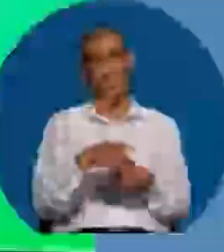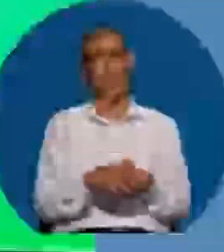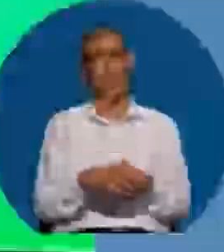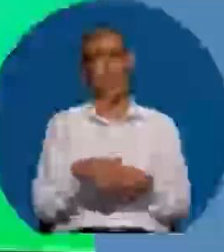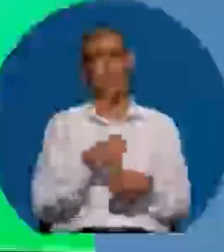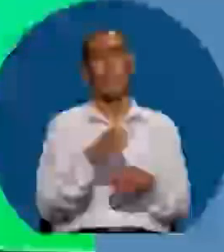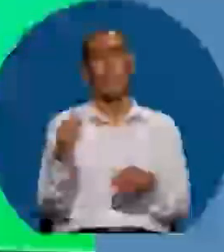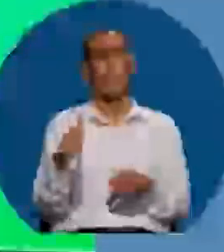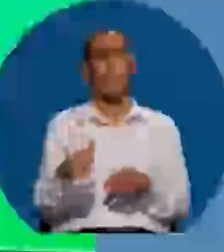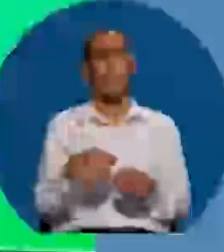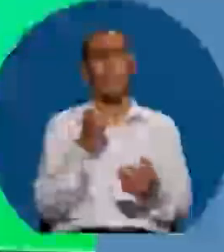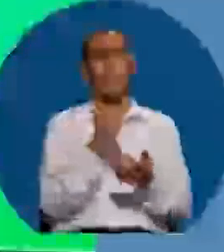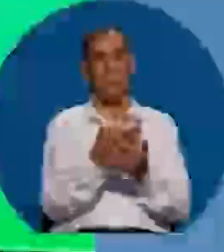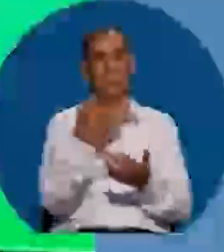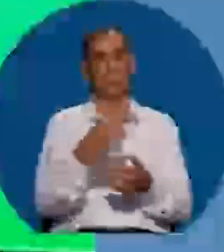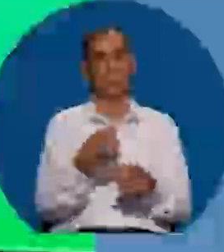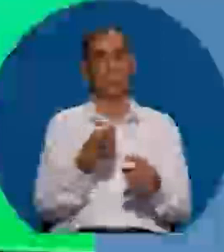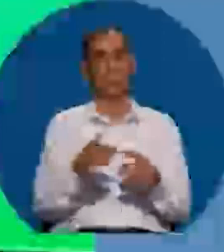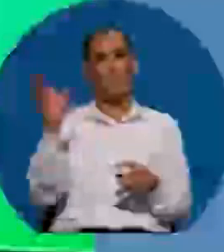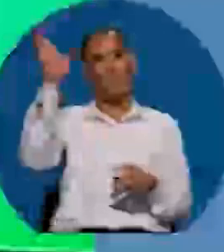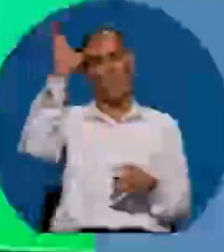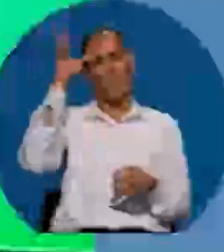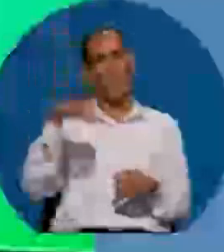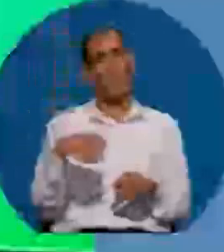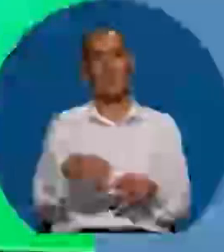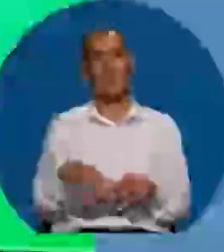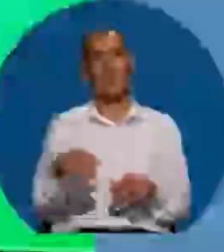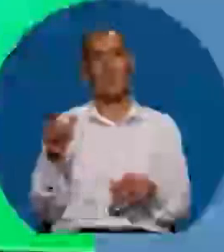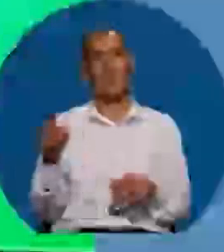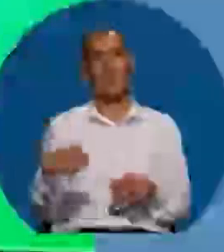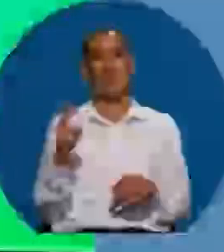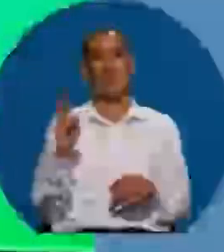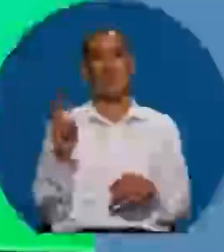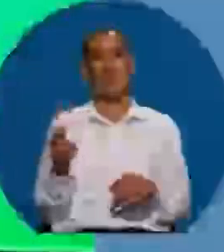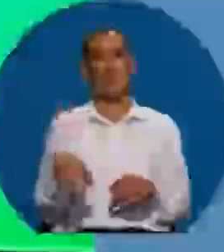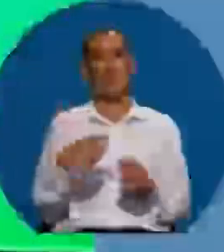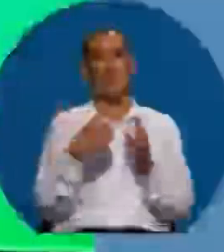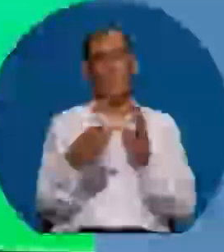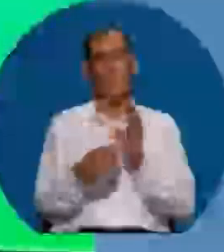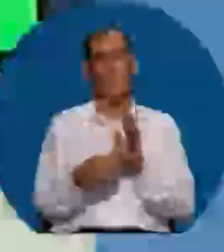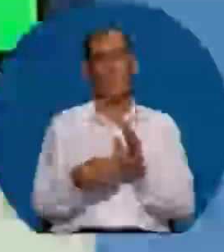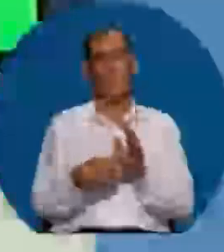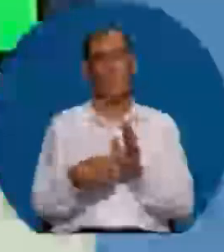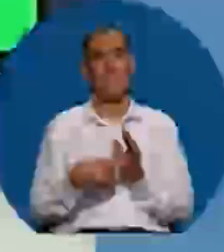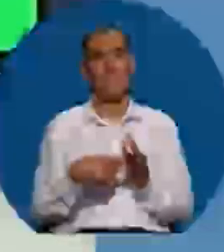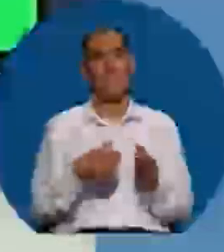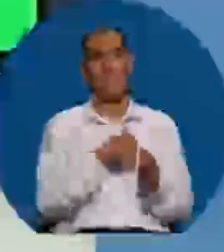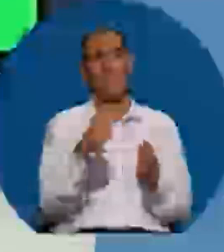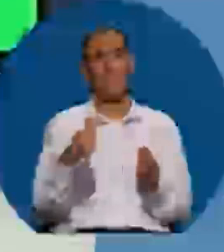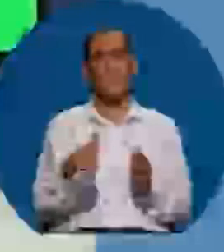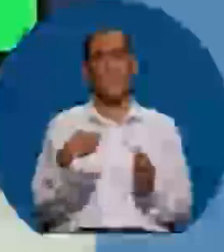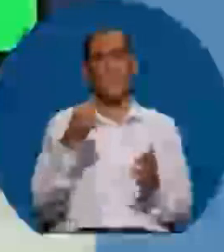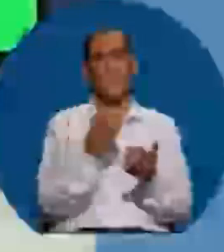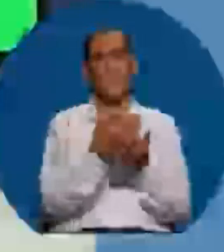Ең қадірлі, ұлы адам кім? Демек, білім саға бұлағы қосығында айтылғандай, ең